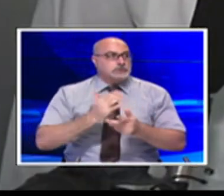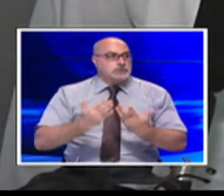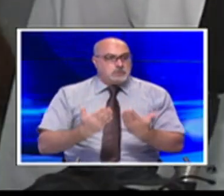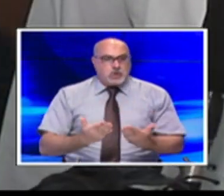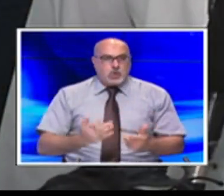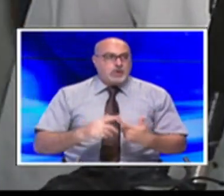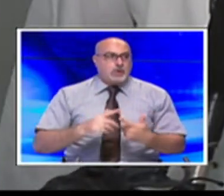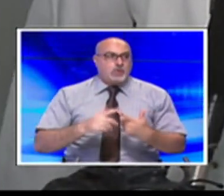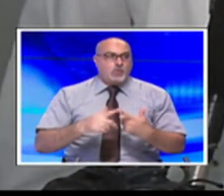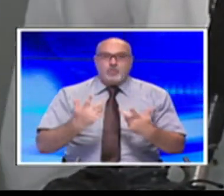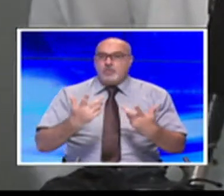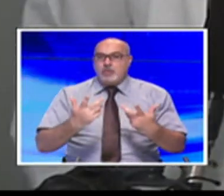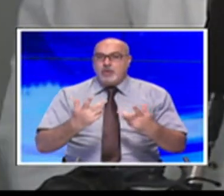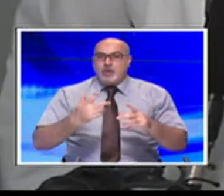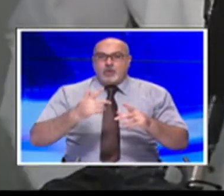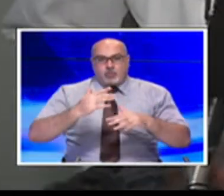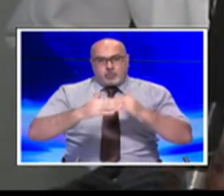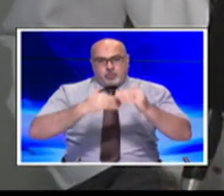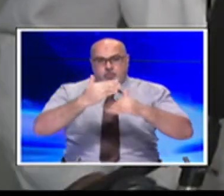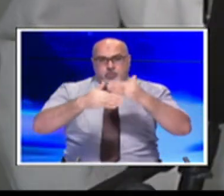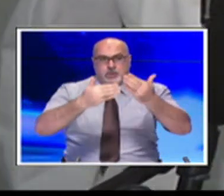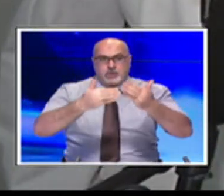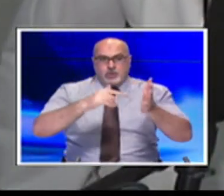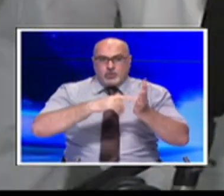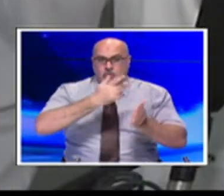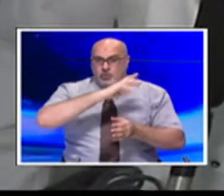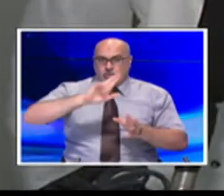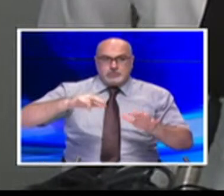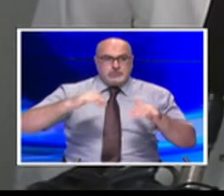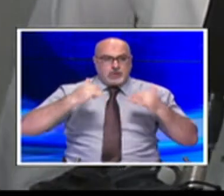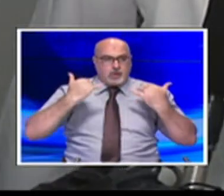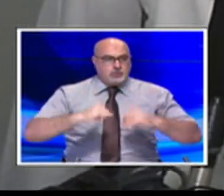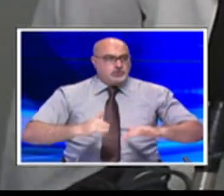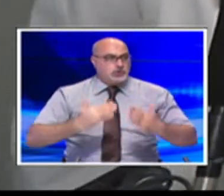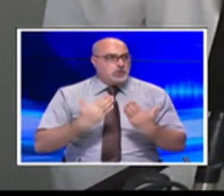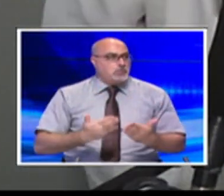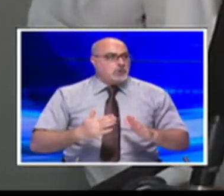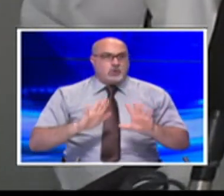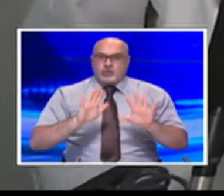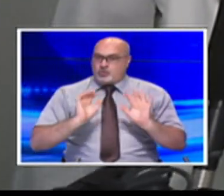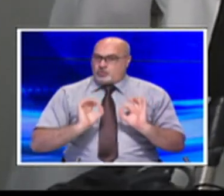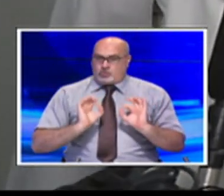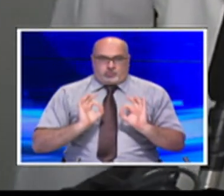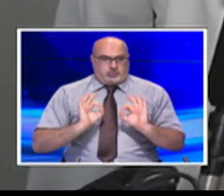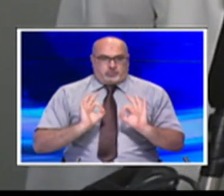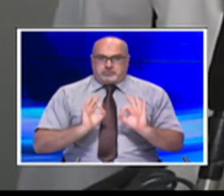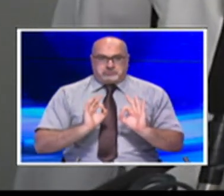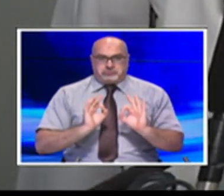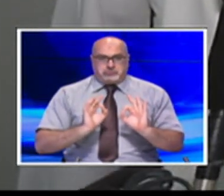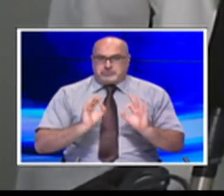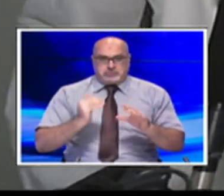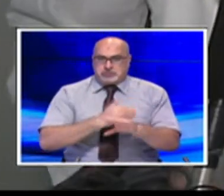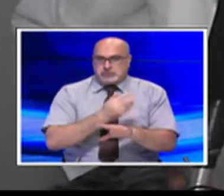لمجاريها وحنا نرجعوا للجزائر مطمئنين لان كل شيء راه راجع ان شاء الله